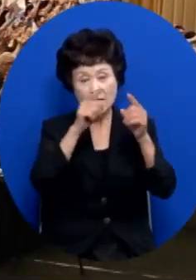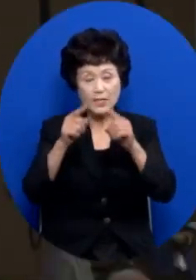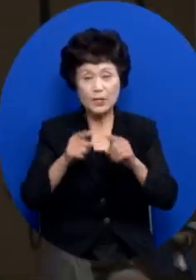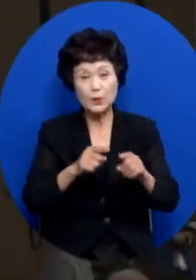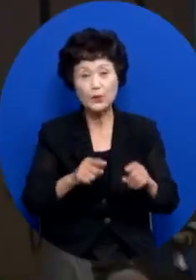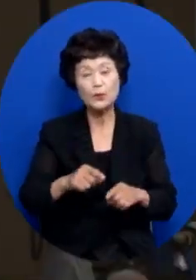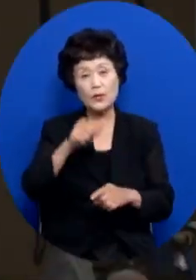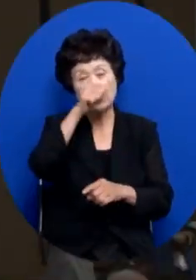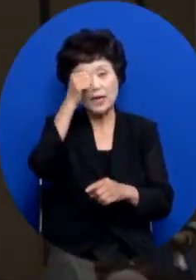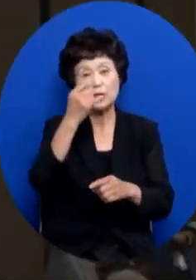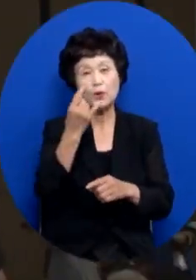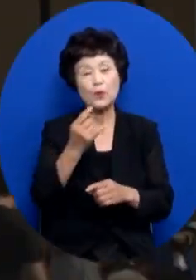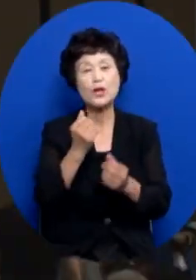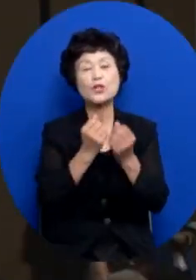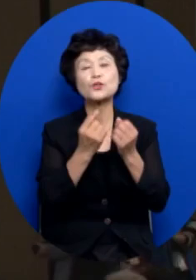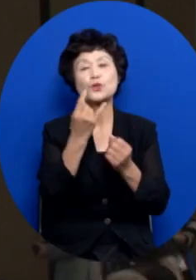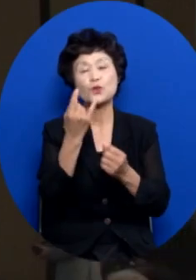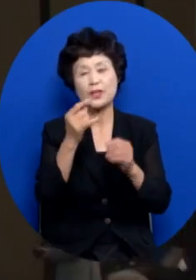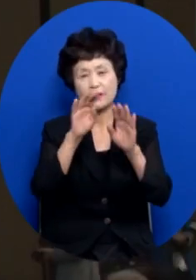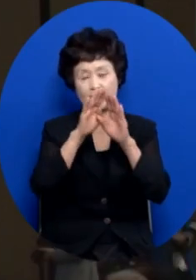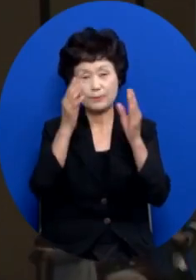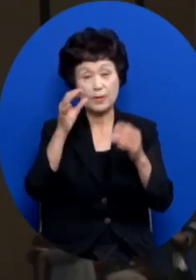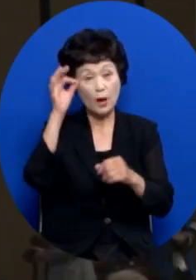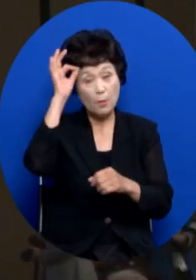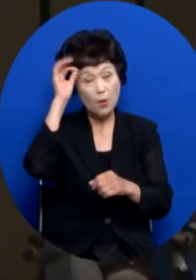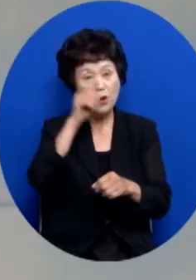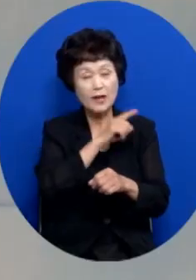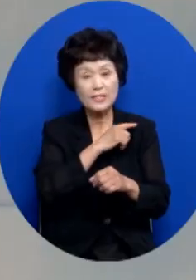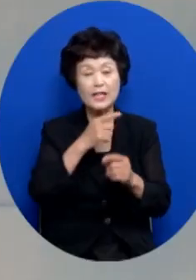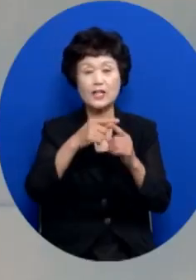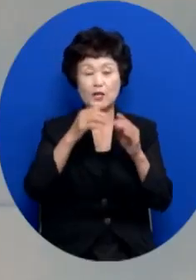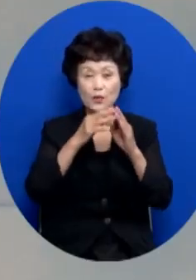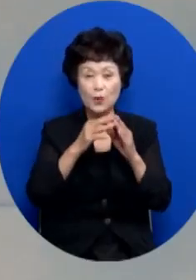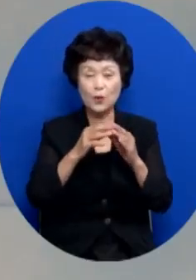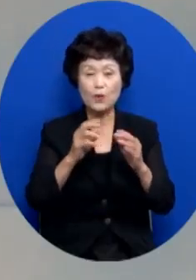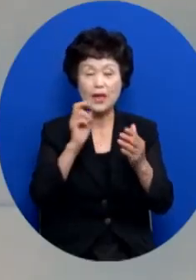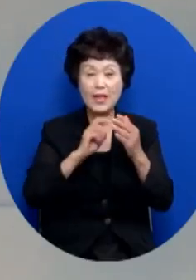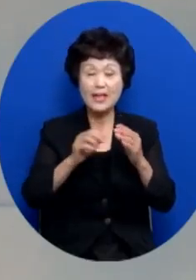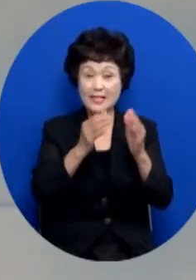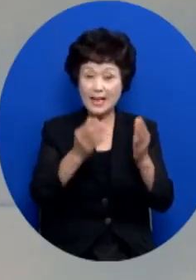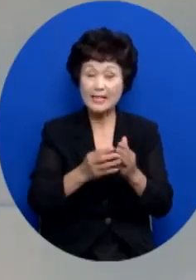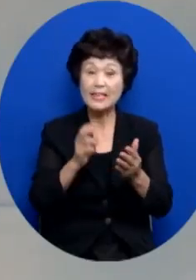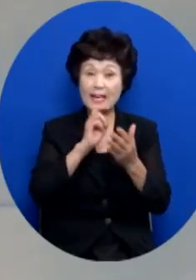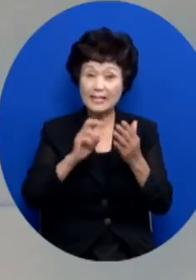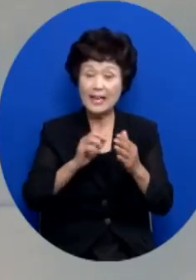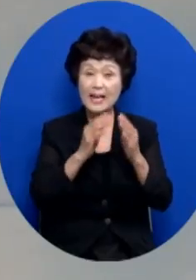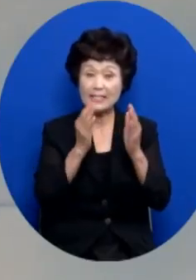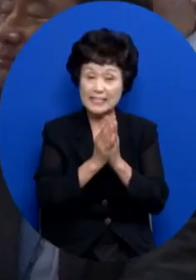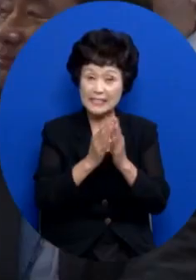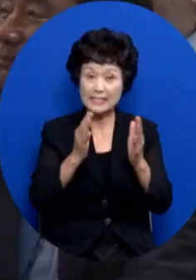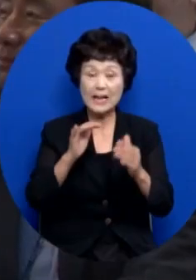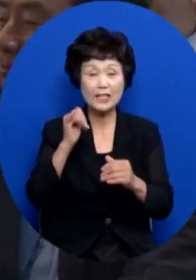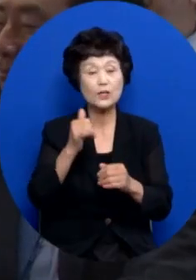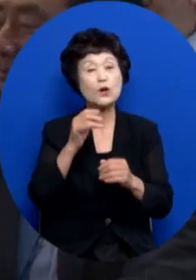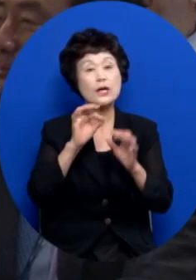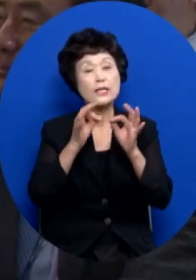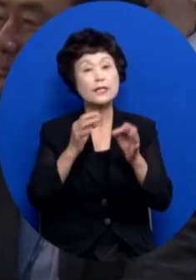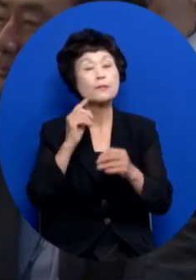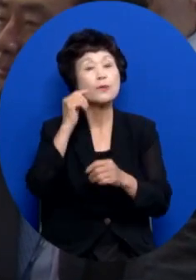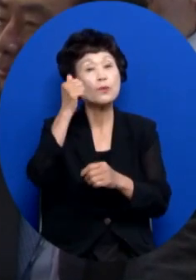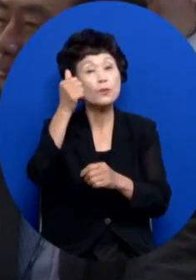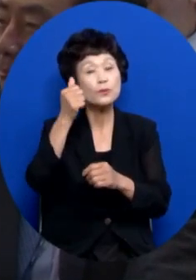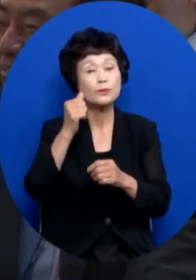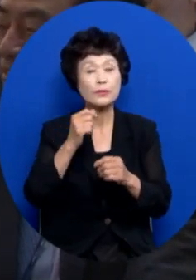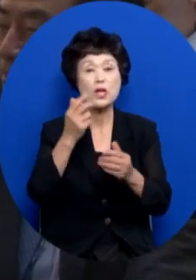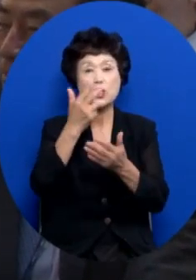수련회를 개최했습니다. 포항제일교회 찬양단의 찬양으로 시작한 개회 예배에서는 부총회장 김의식 목사가